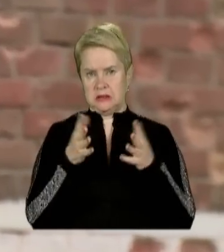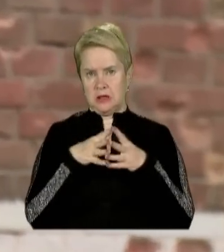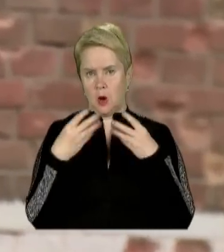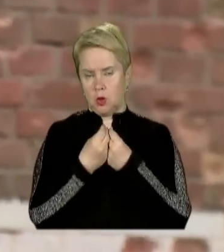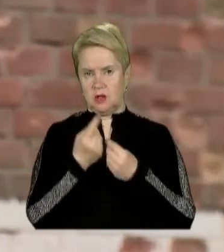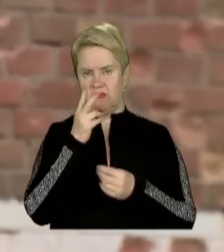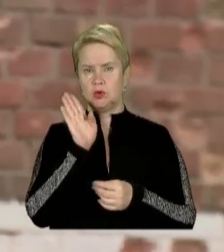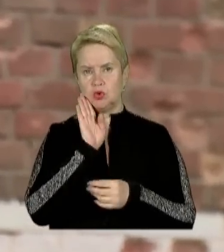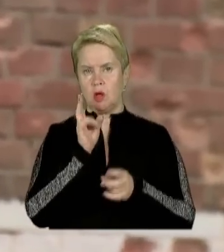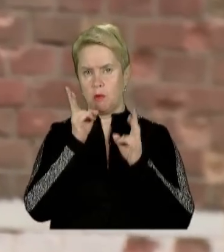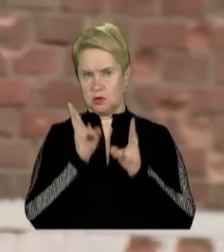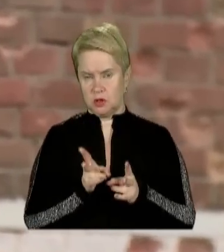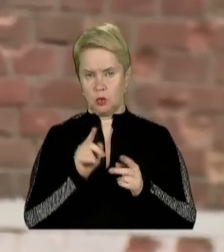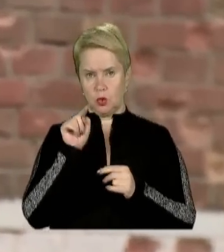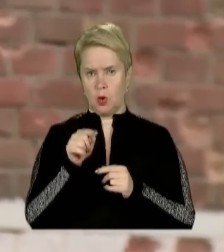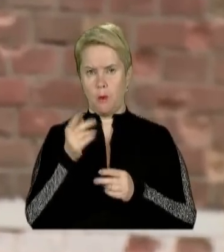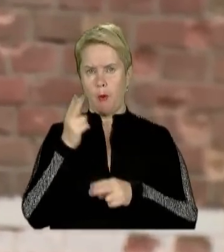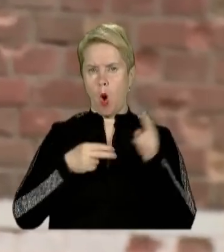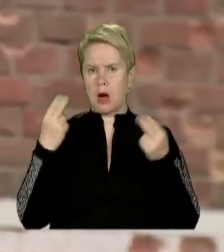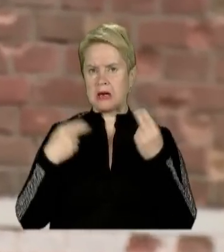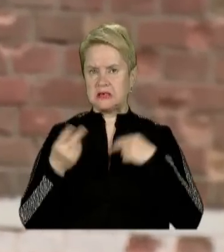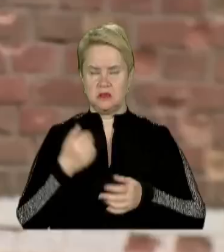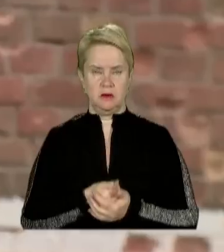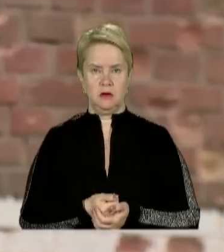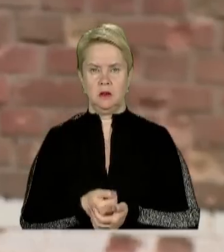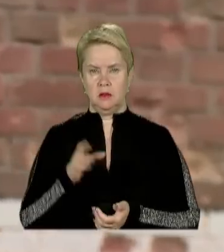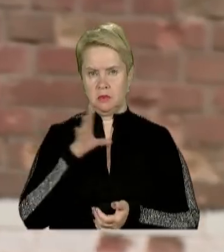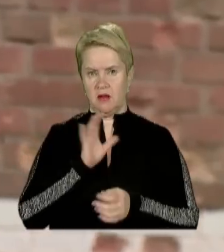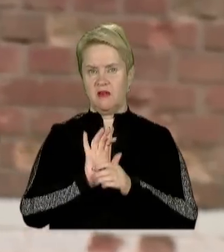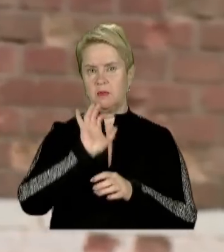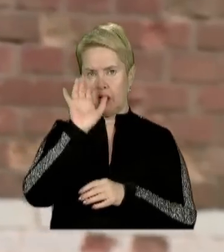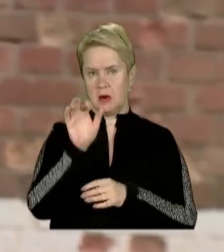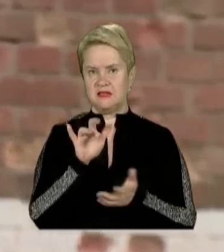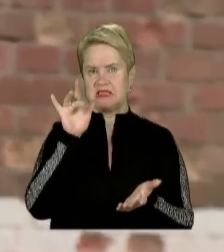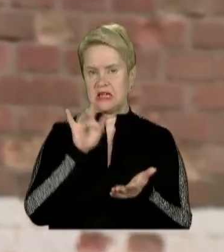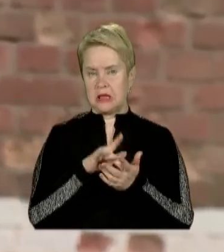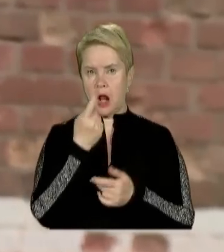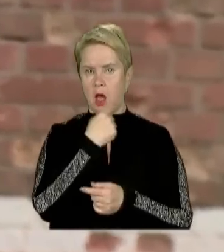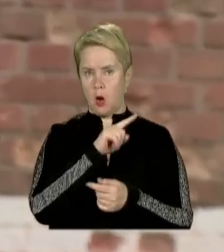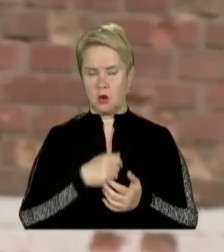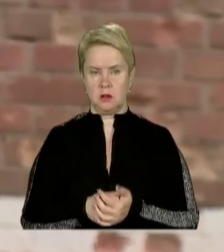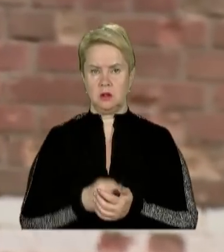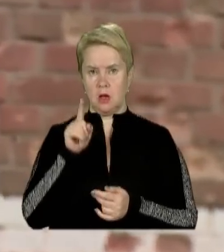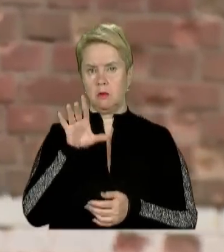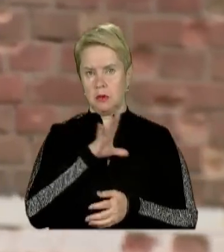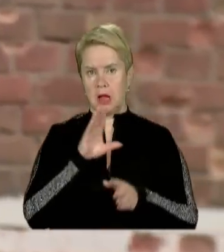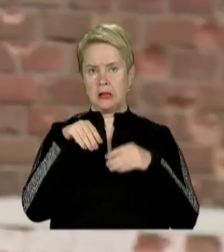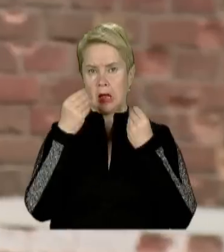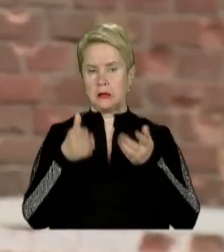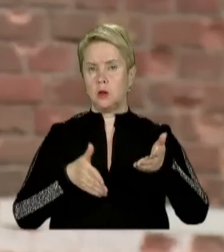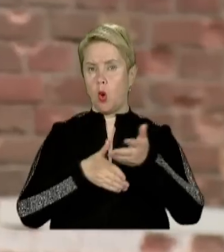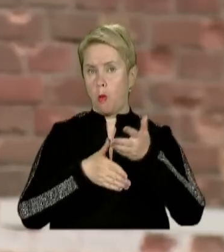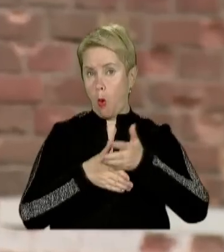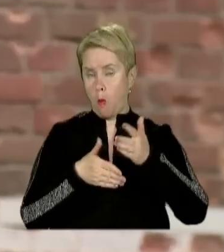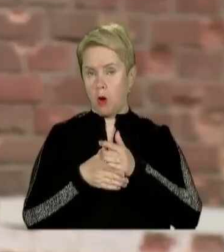жінки, вони постраждали, в них порізи, вони були відправлені в центральну лікарню, там їм була надана